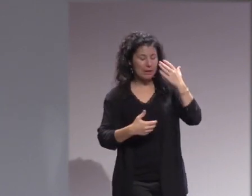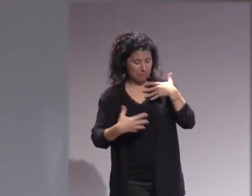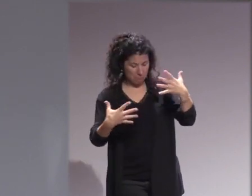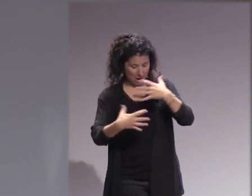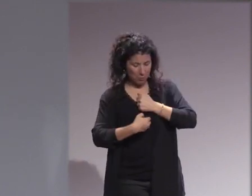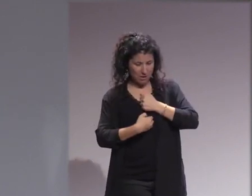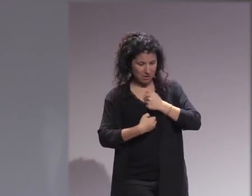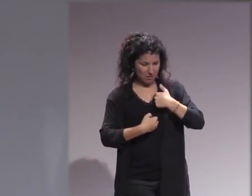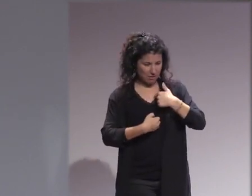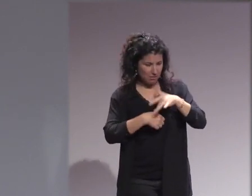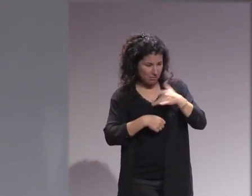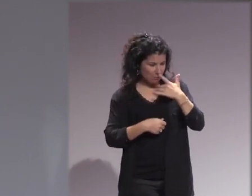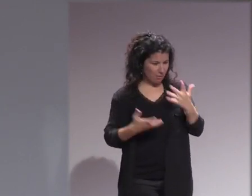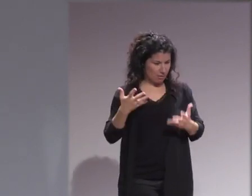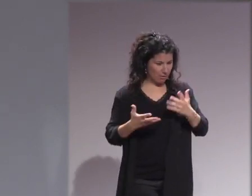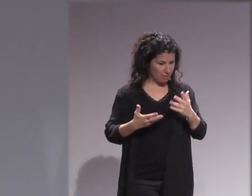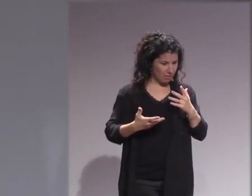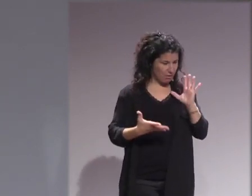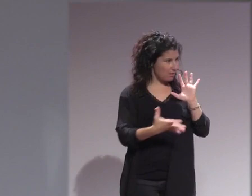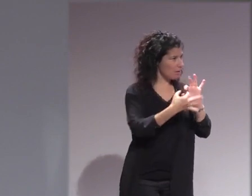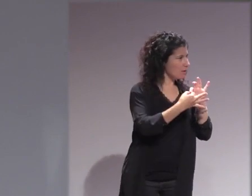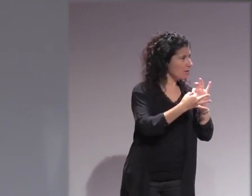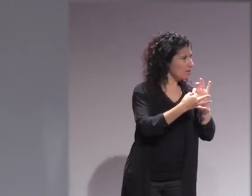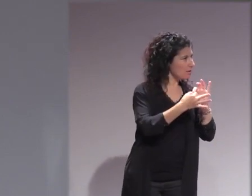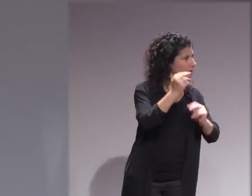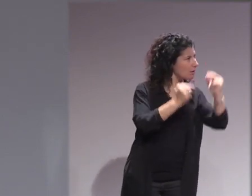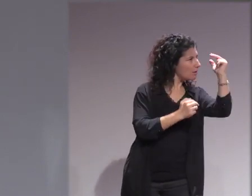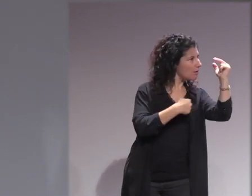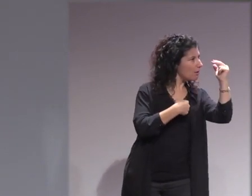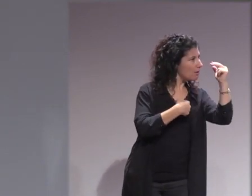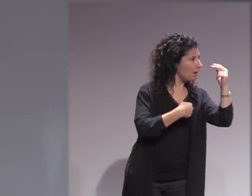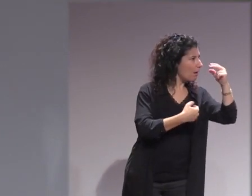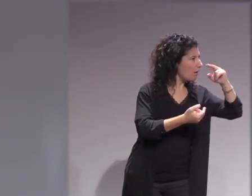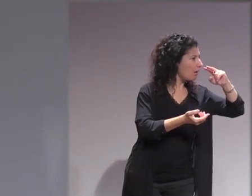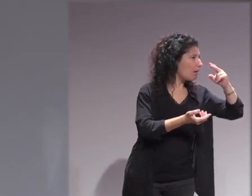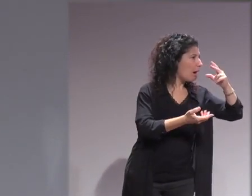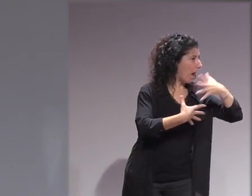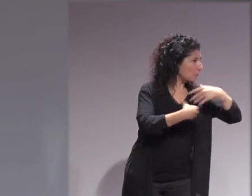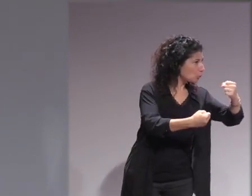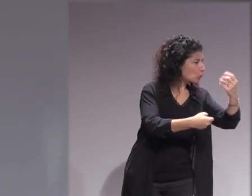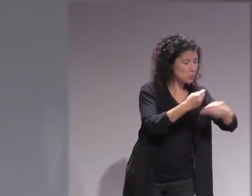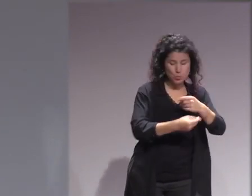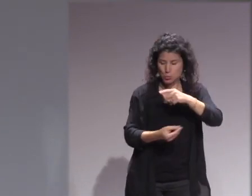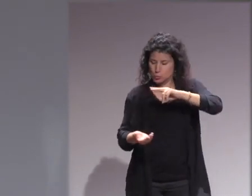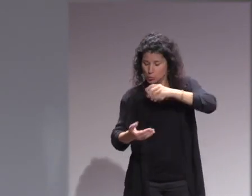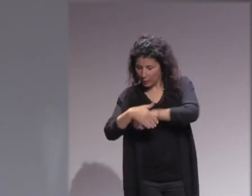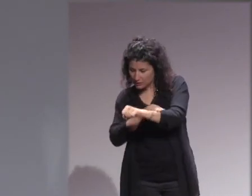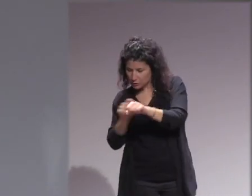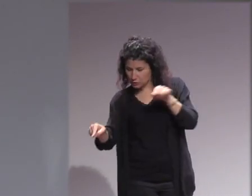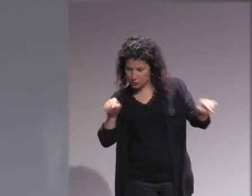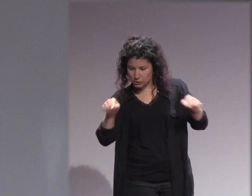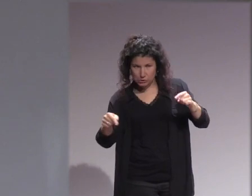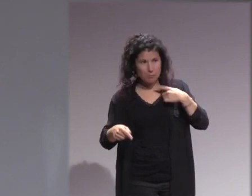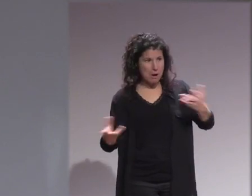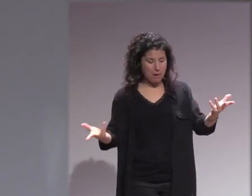À votre famille d'origine ? Ou à votre famille adoptante ? Donc voilà. La question du bien-être des personnes adoptées et de ce qui